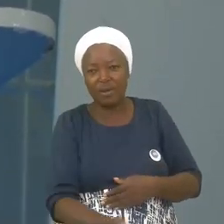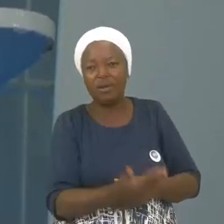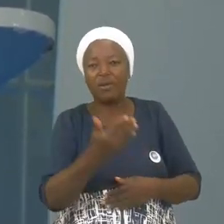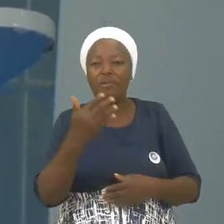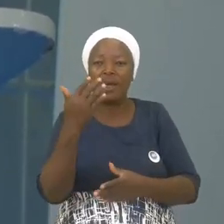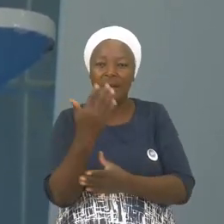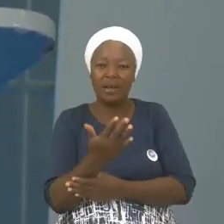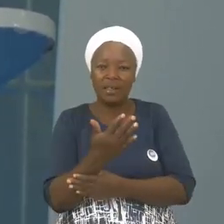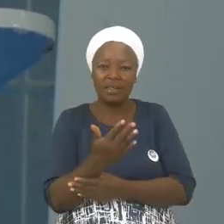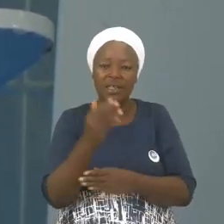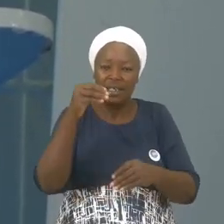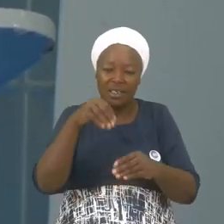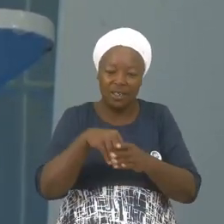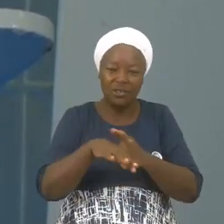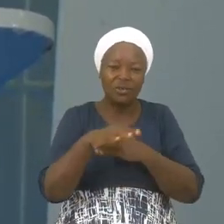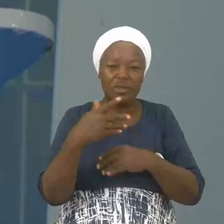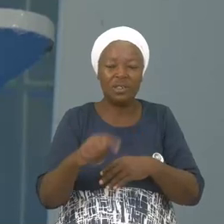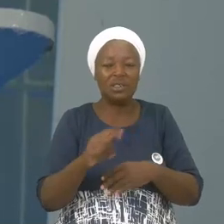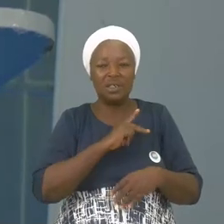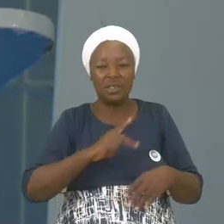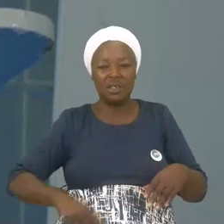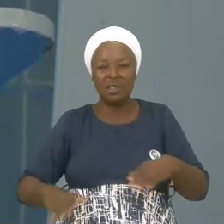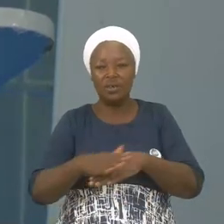Le ciel t'accueille